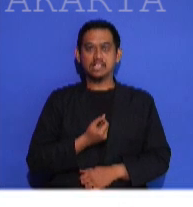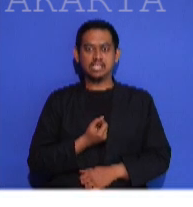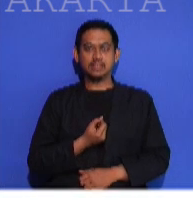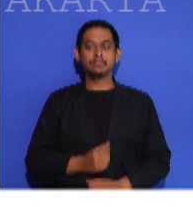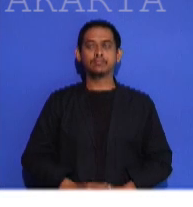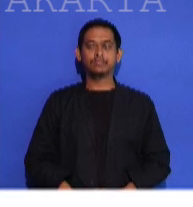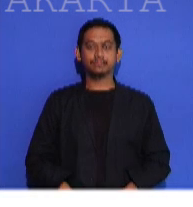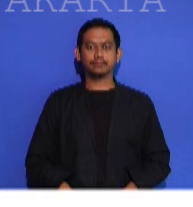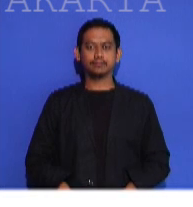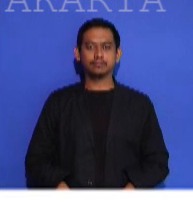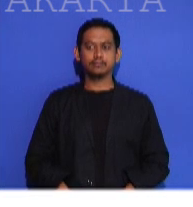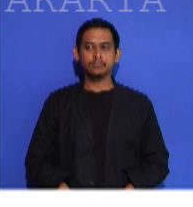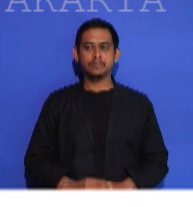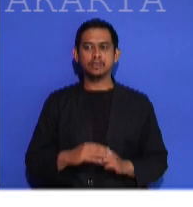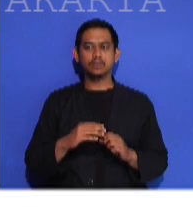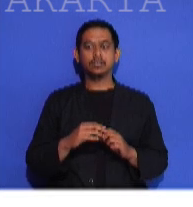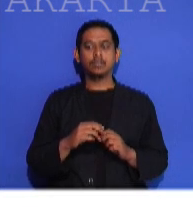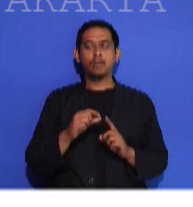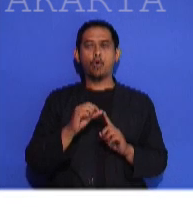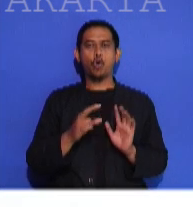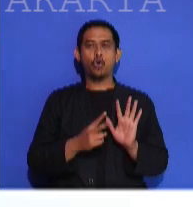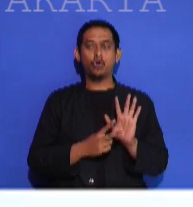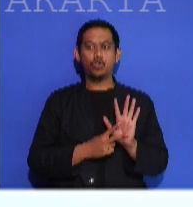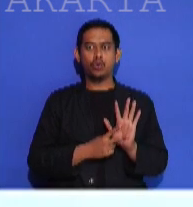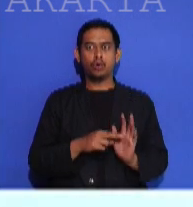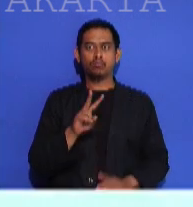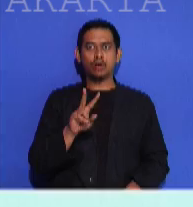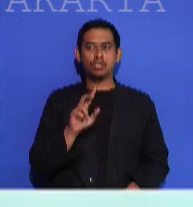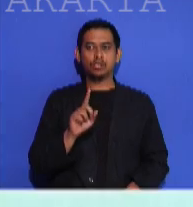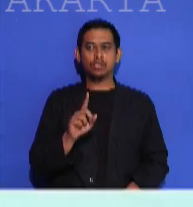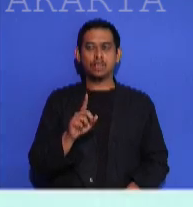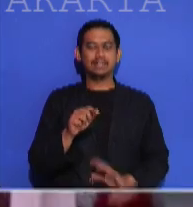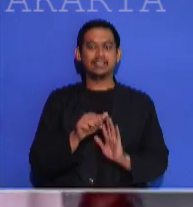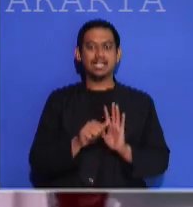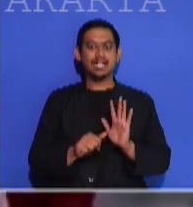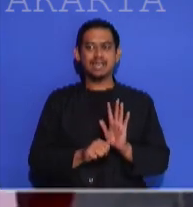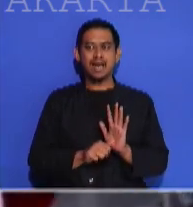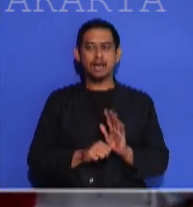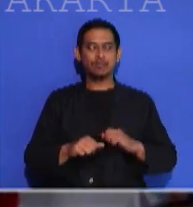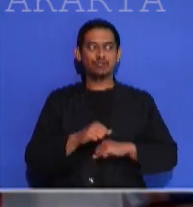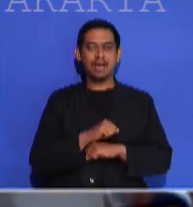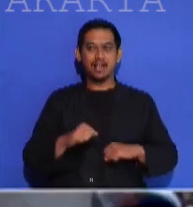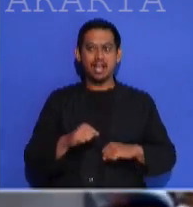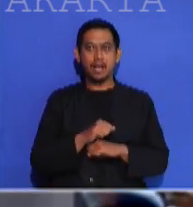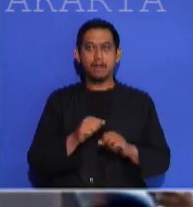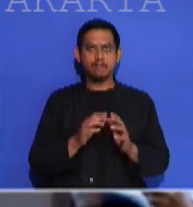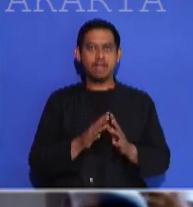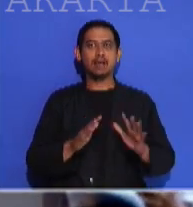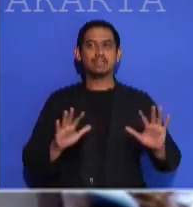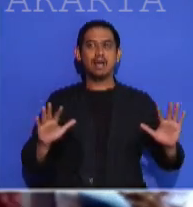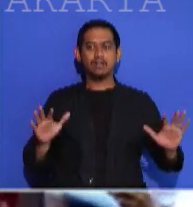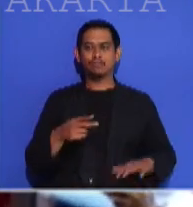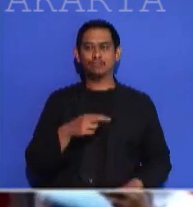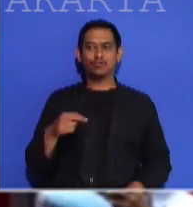em Pekan Olahraga Nasional Pon ke-21 sebagai perhelatan olahraga terbesar di tanah air dilaksanakan di dua